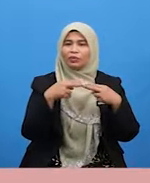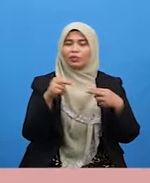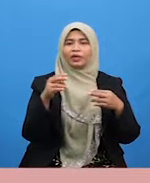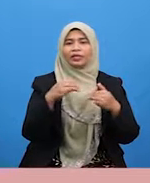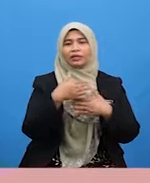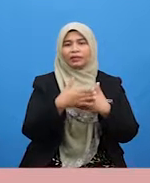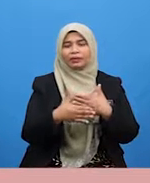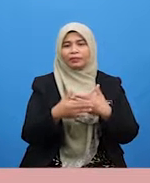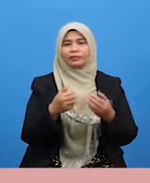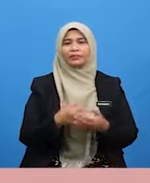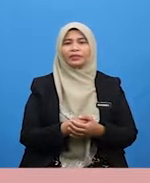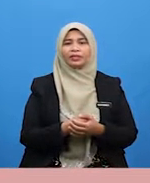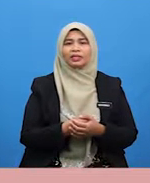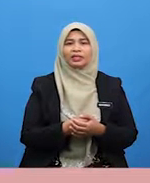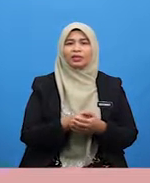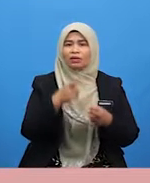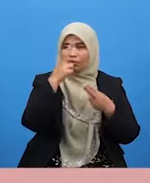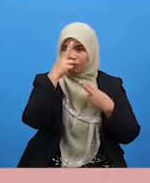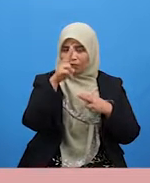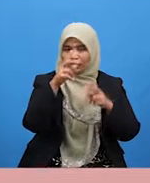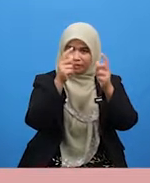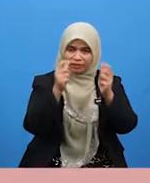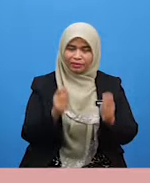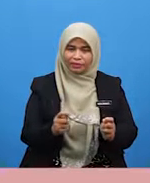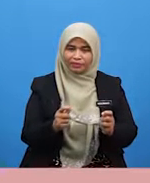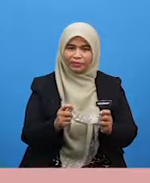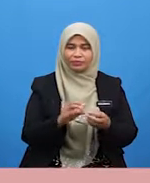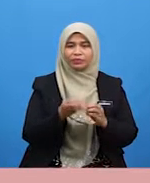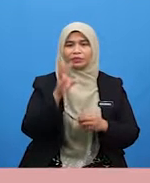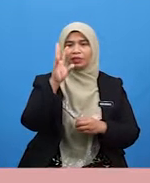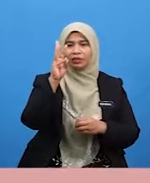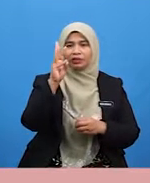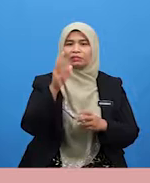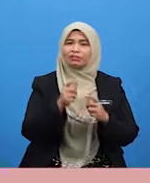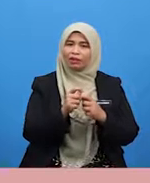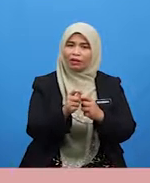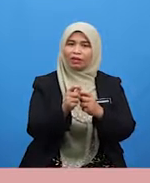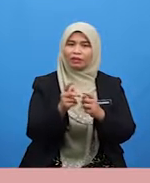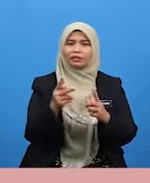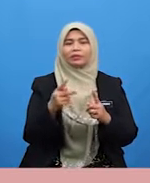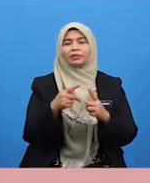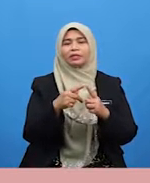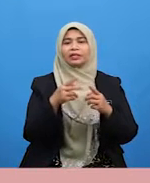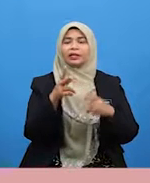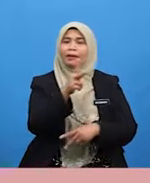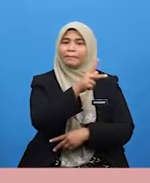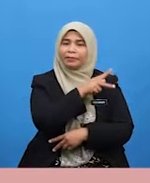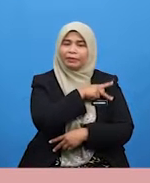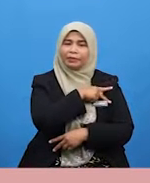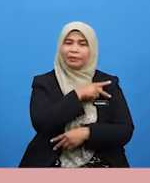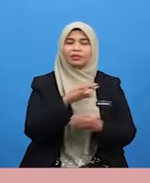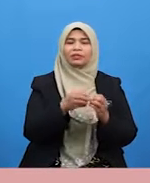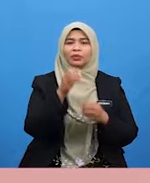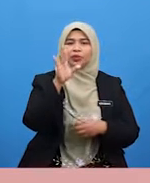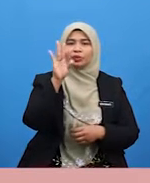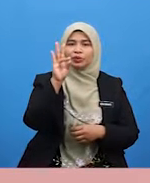Yang kelima, menghormati tetamu. Yang keenam, taat kepada pemimpin. Yang